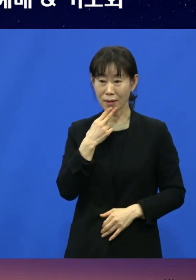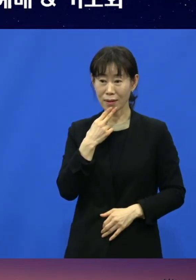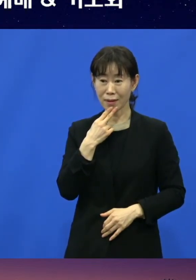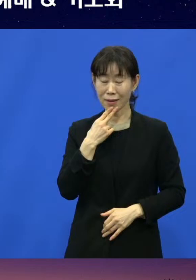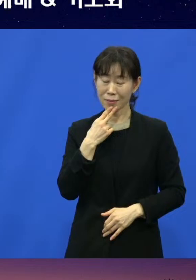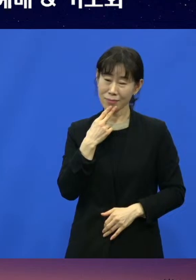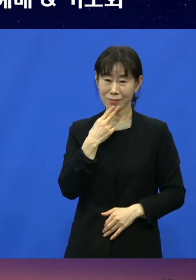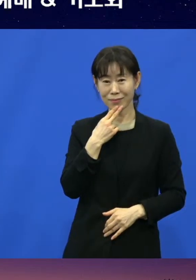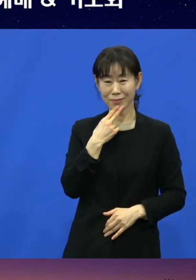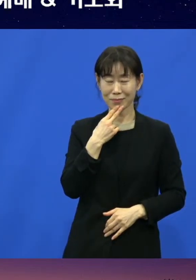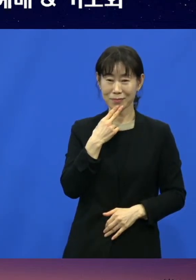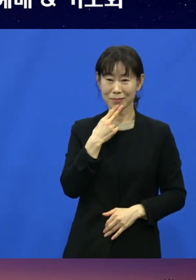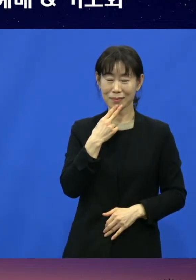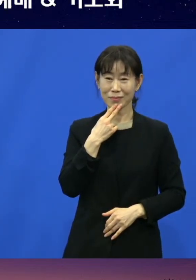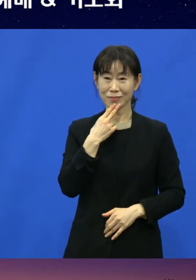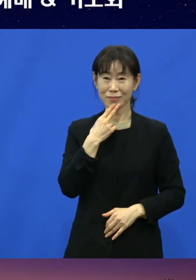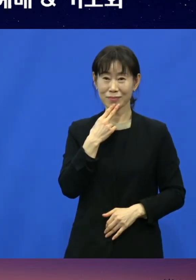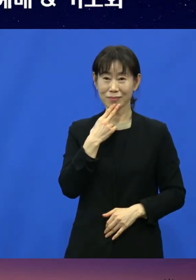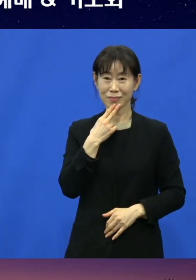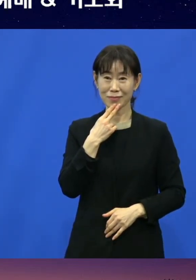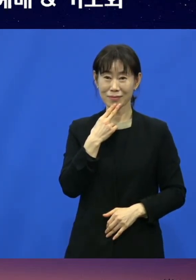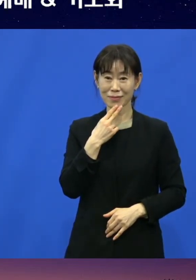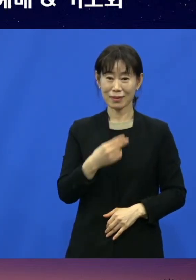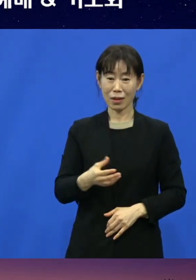뭘 포기해? 포기는 미련 없이 그냥